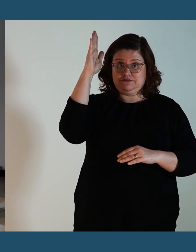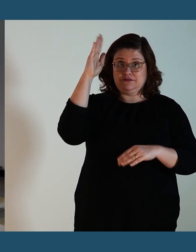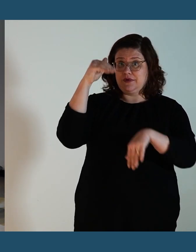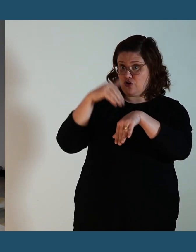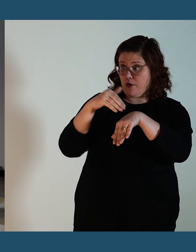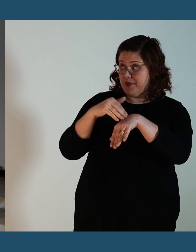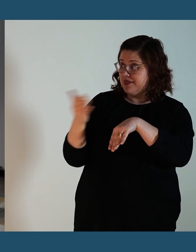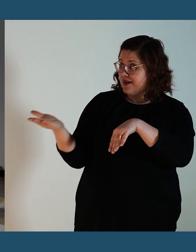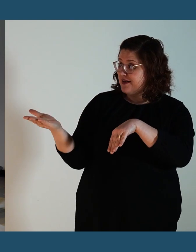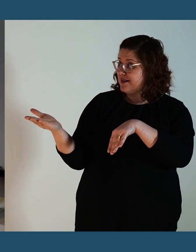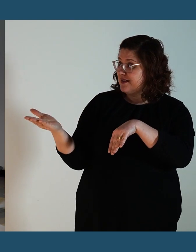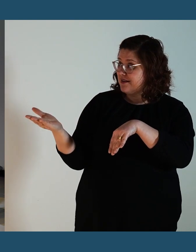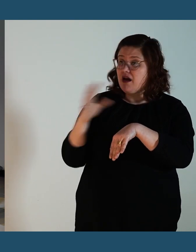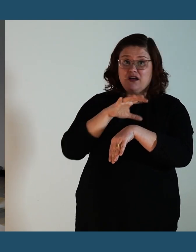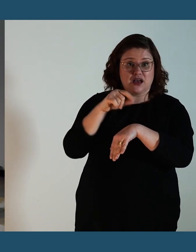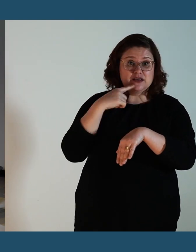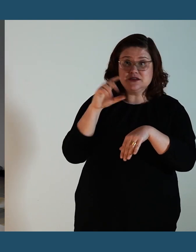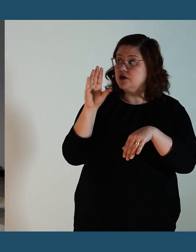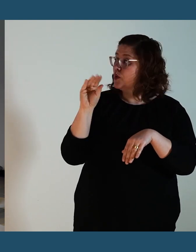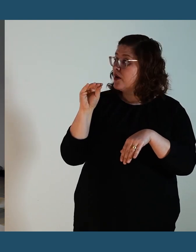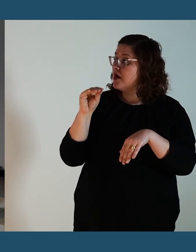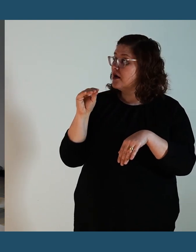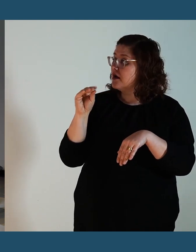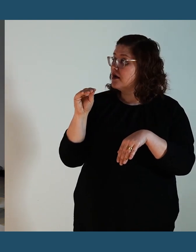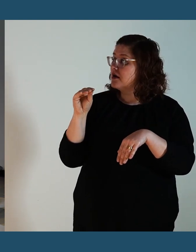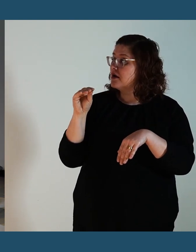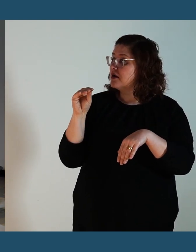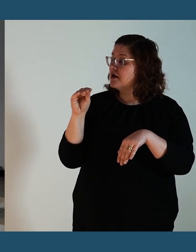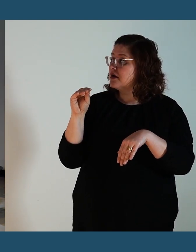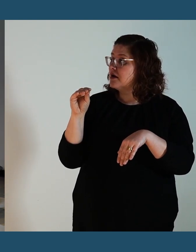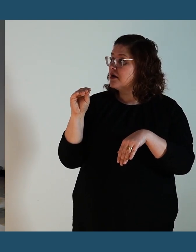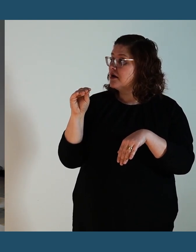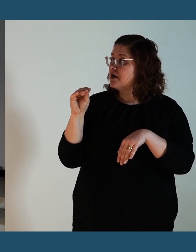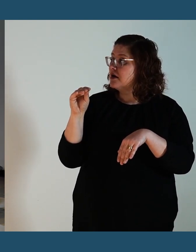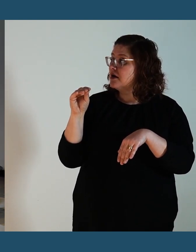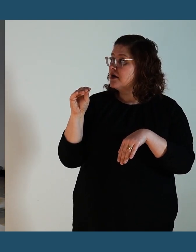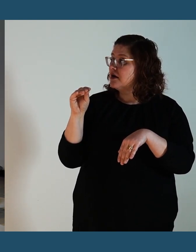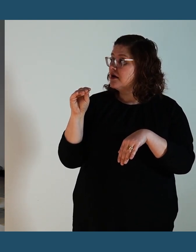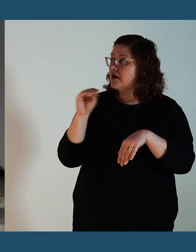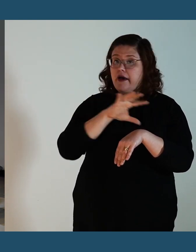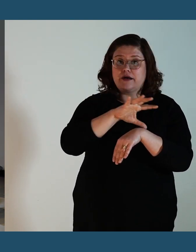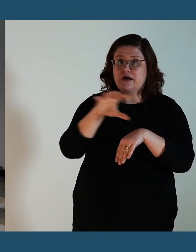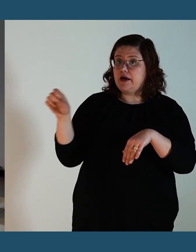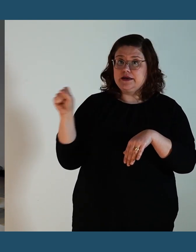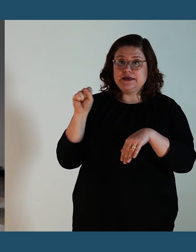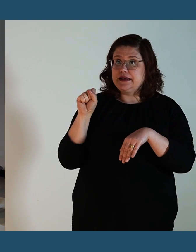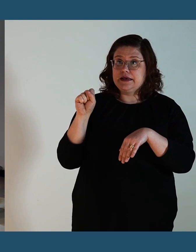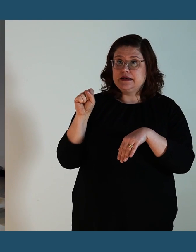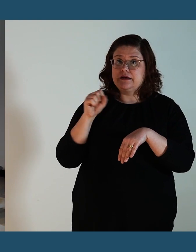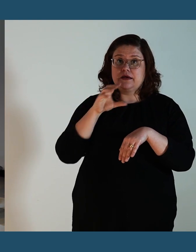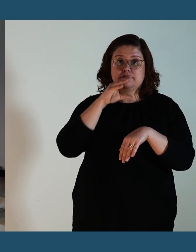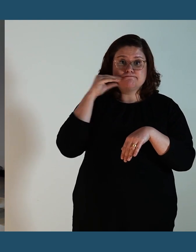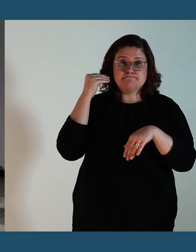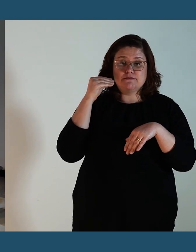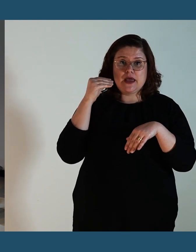kierroksella kommentoida. Kaikki vastasi tähänkin kyllä, eikö? Joo. Eli kaikki ei ole